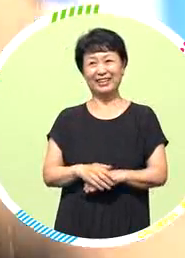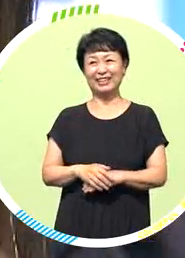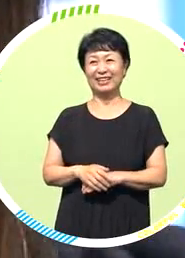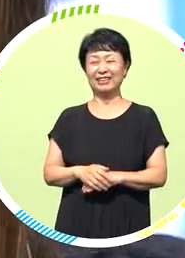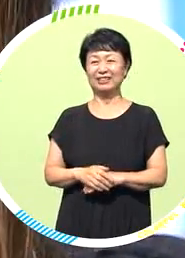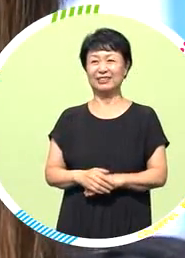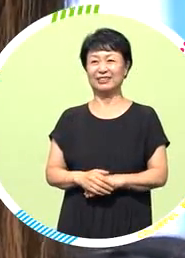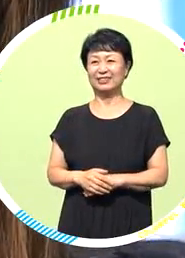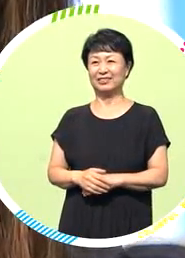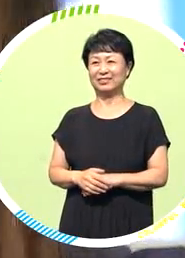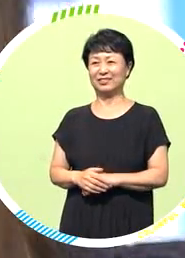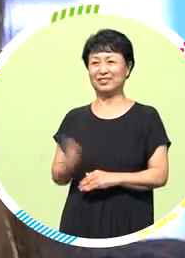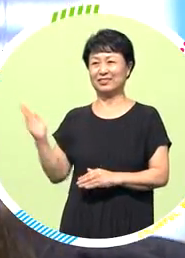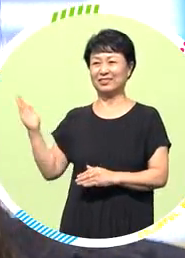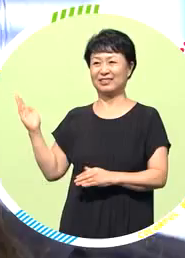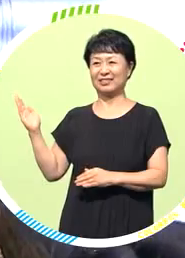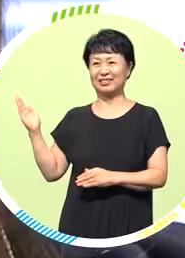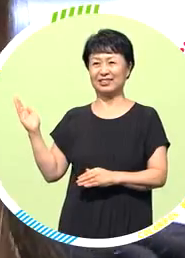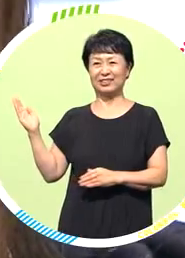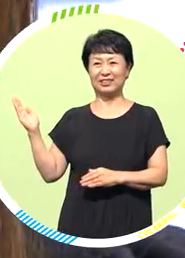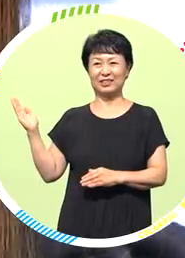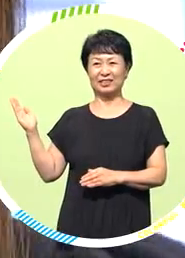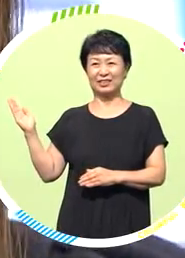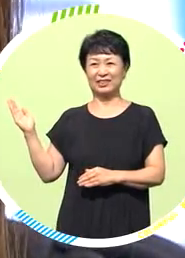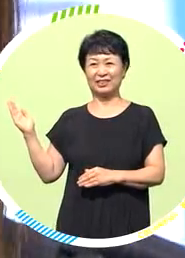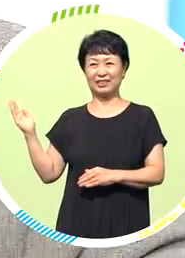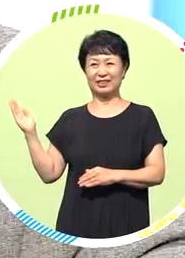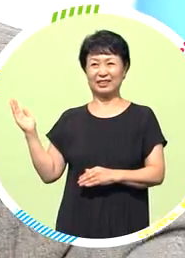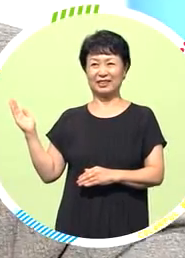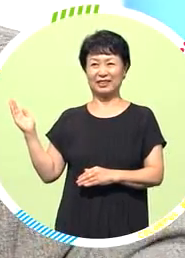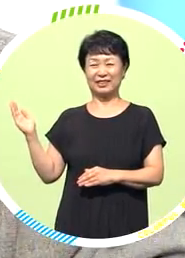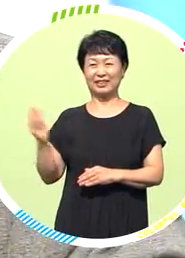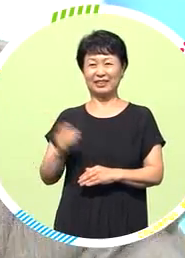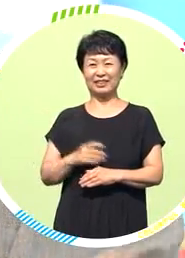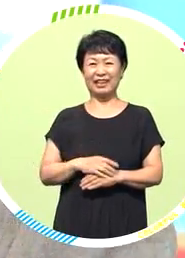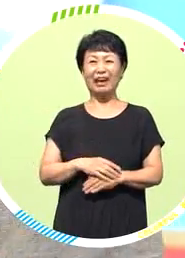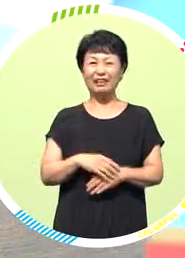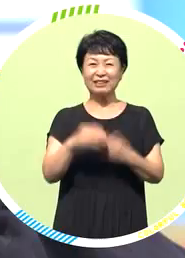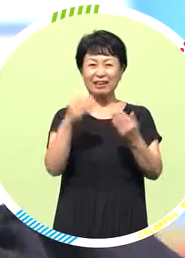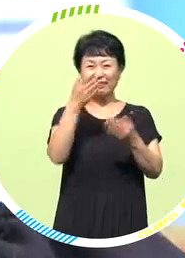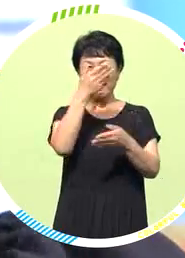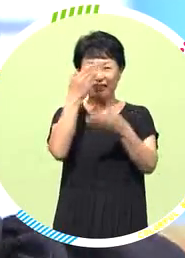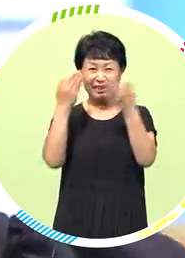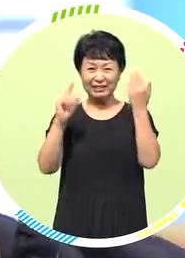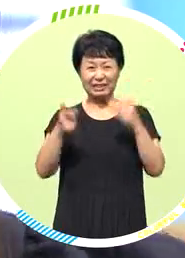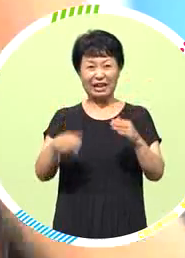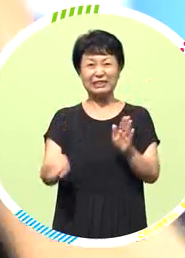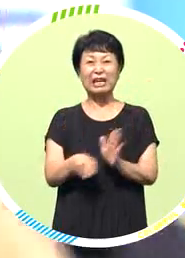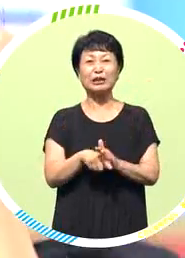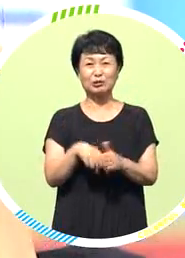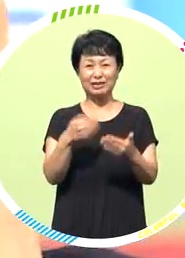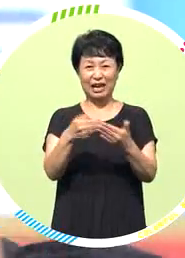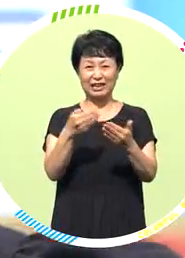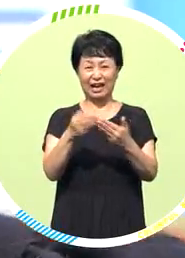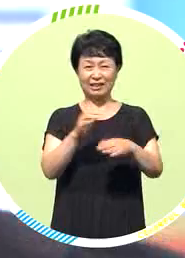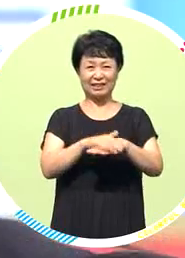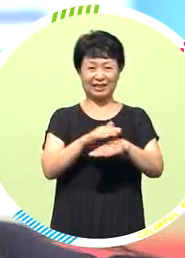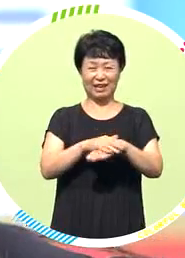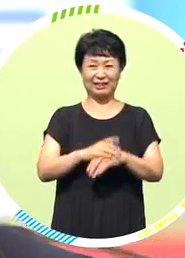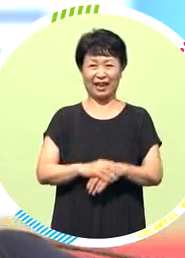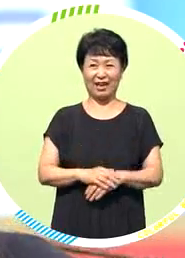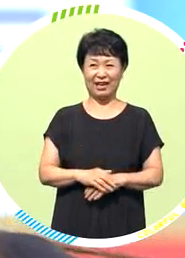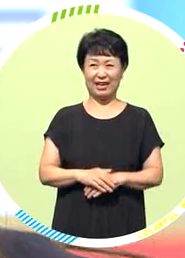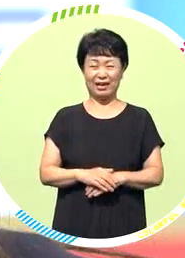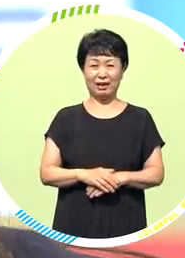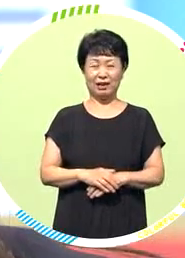もね。 テンション上がってきた。 テンション上がってきました。 日の丸相当手抜きじゃない。 早かったし、この位置を若干こっち